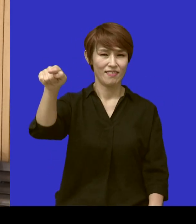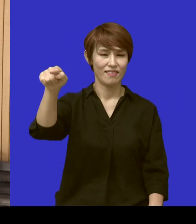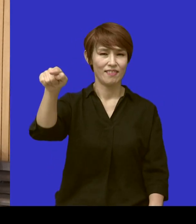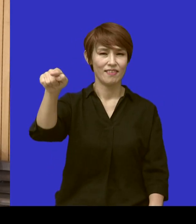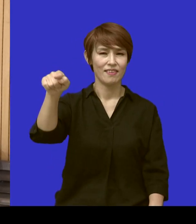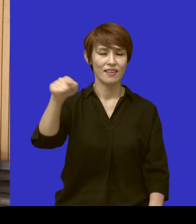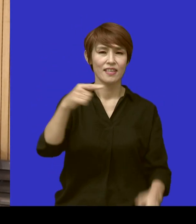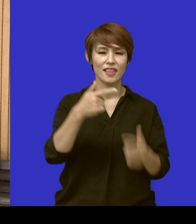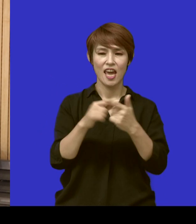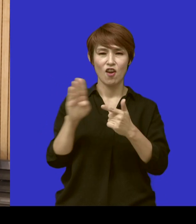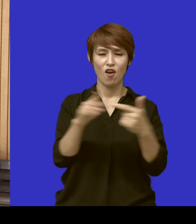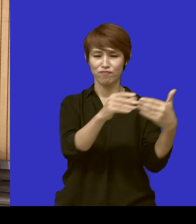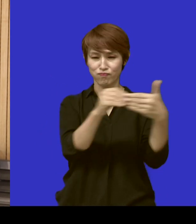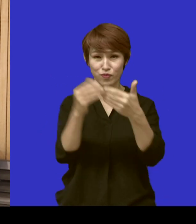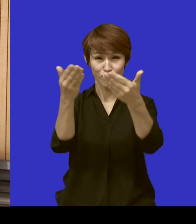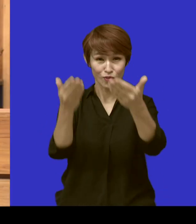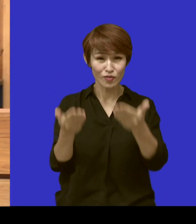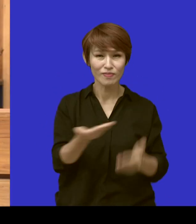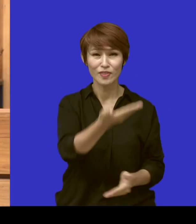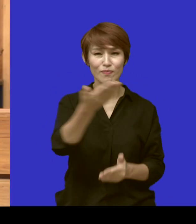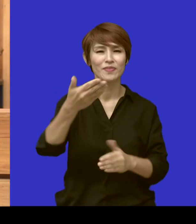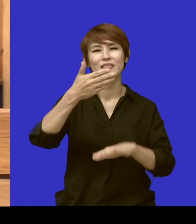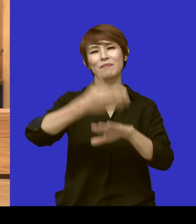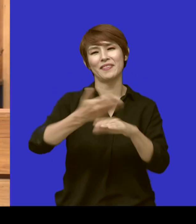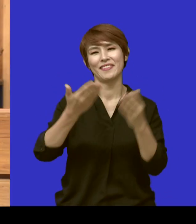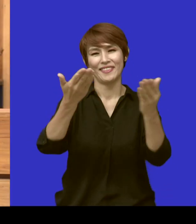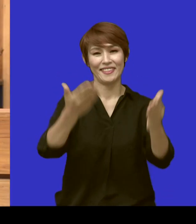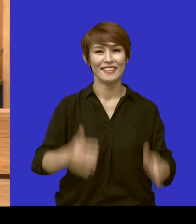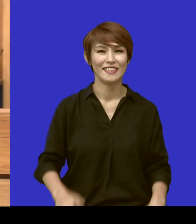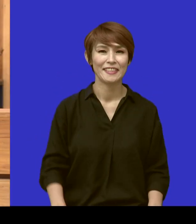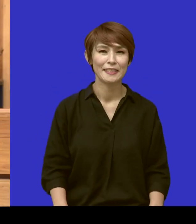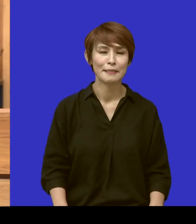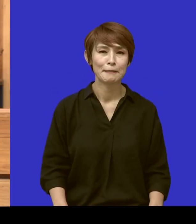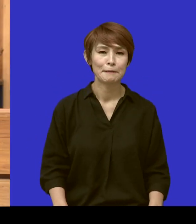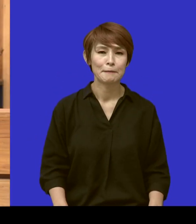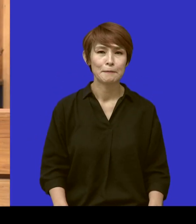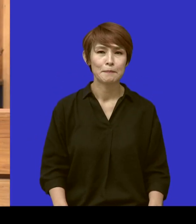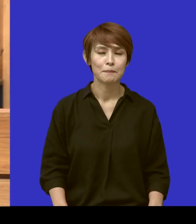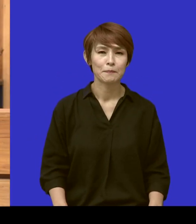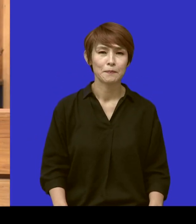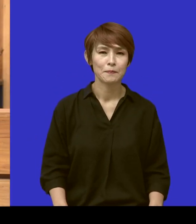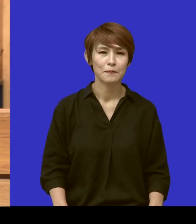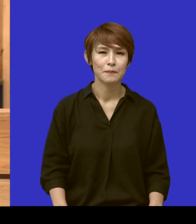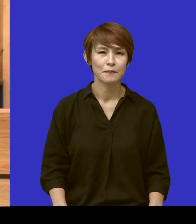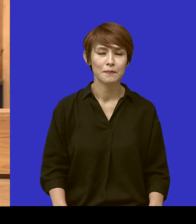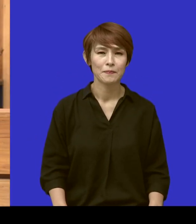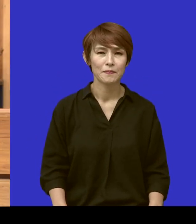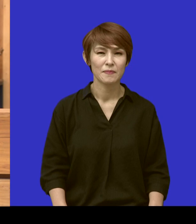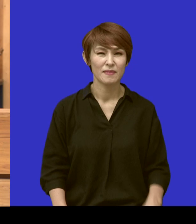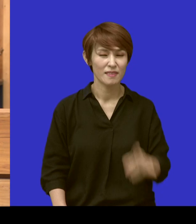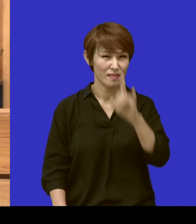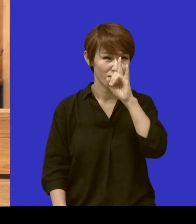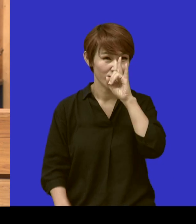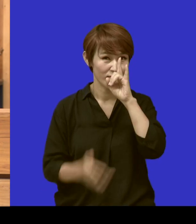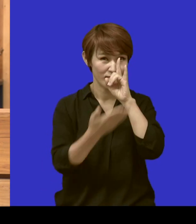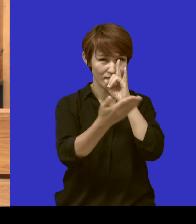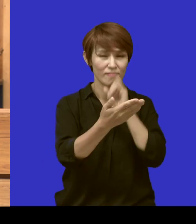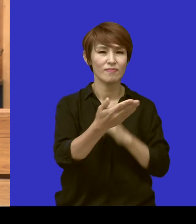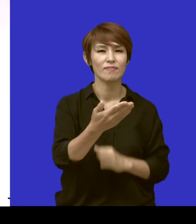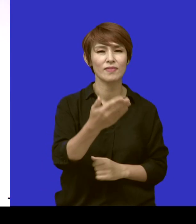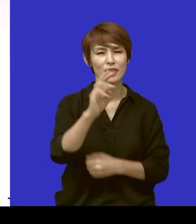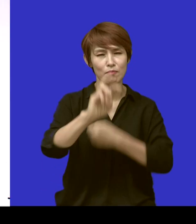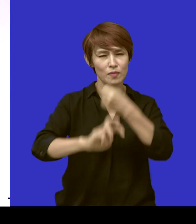여기까지 이끌어주신 모든 관계자분들에게 다시 한번 감사의 말씀을 전하고 싶고요. 우리 사모님 30년 동안 이렇게 3천